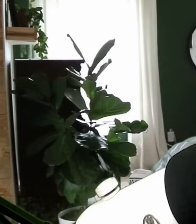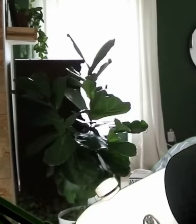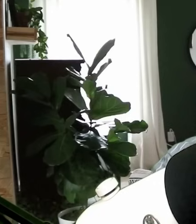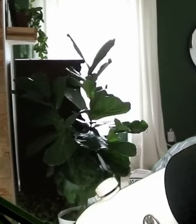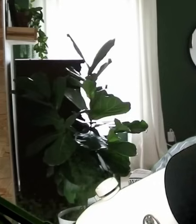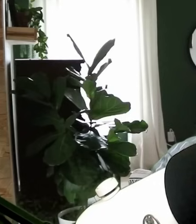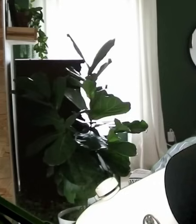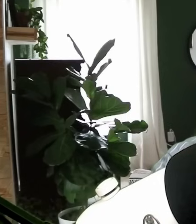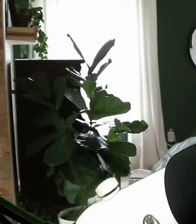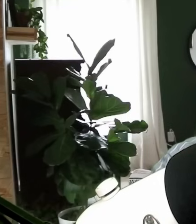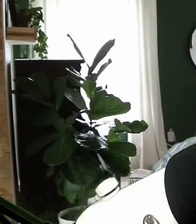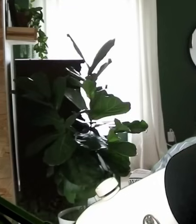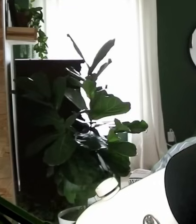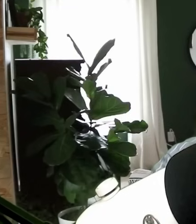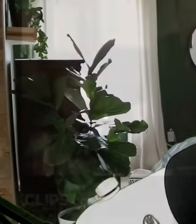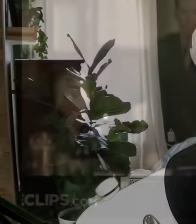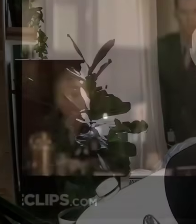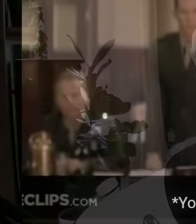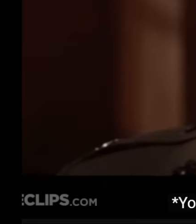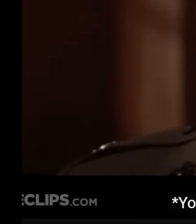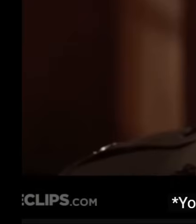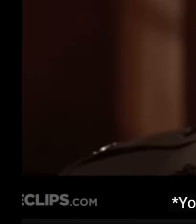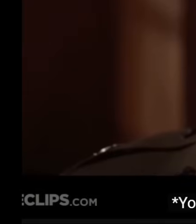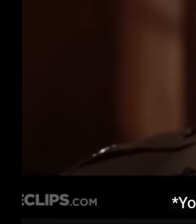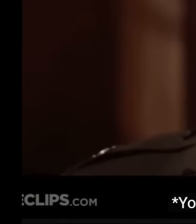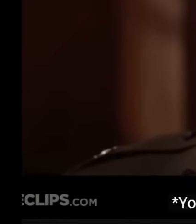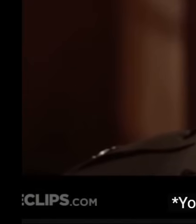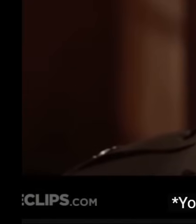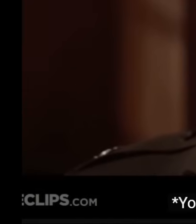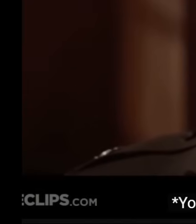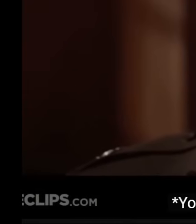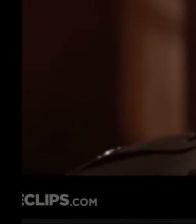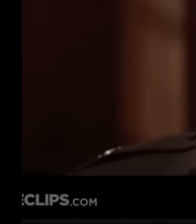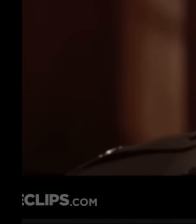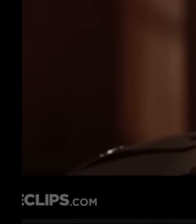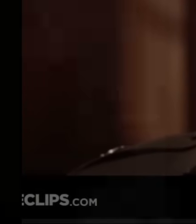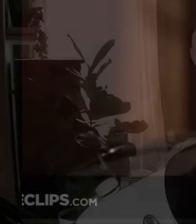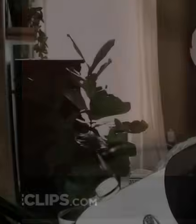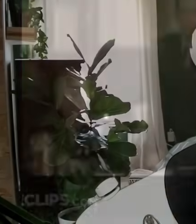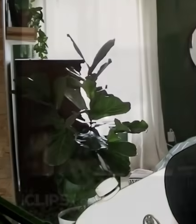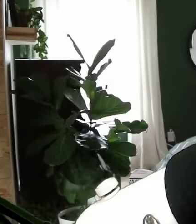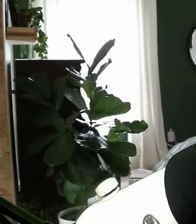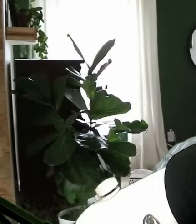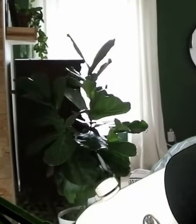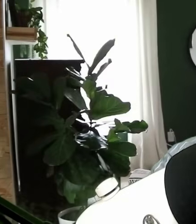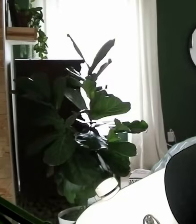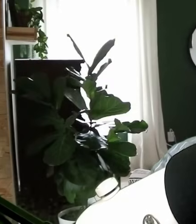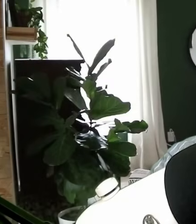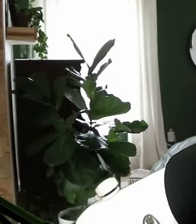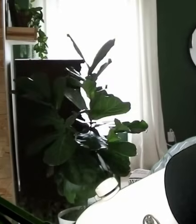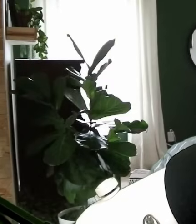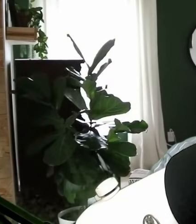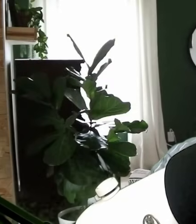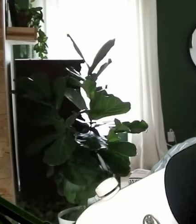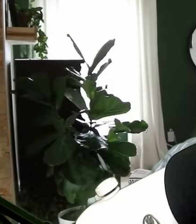movie na ano, A Few Good Men, ano, ni Jack Nicholson, sabi niya, you can't handle the truth. Naalala ko rin nga po na for others, ng mga